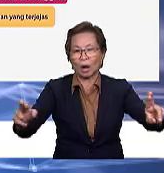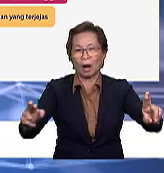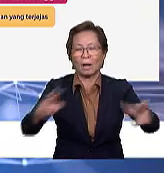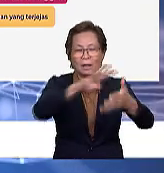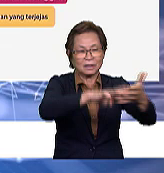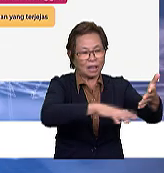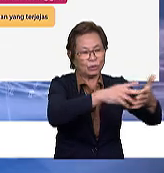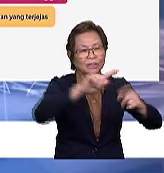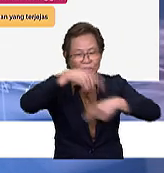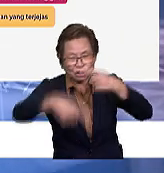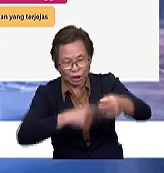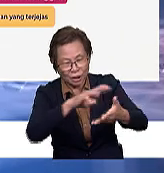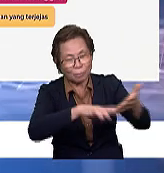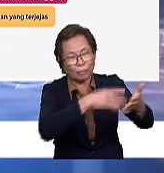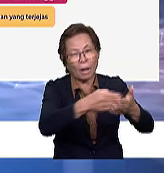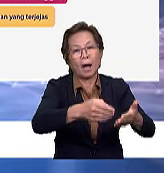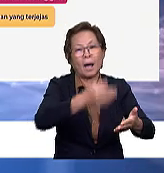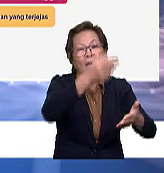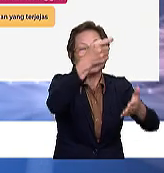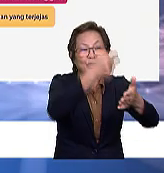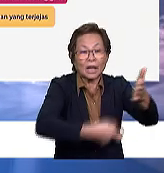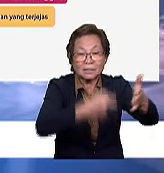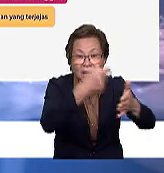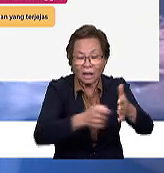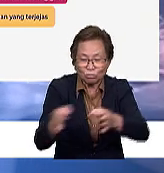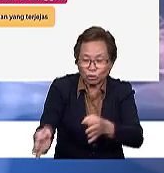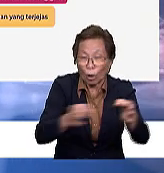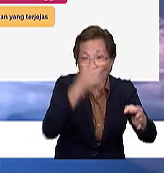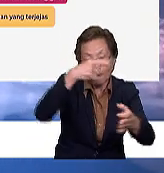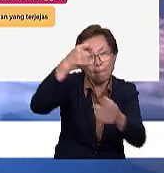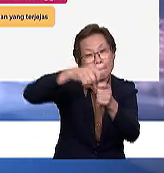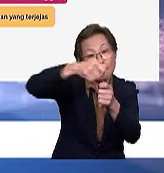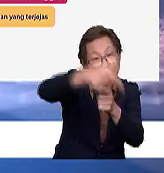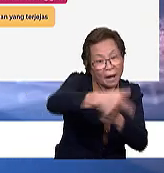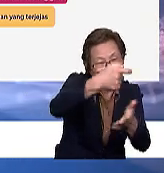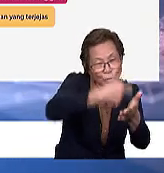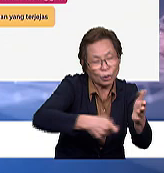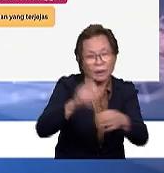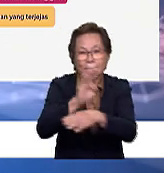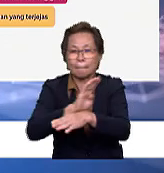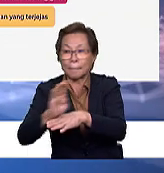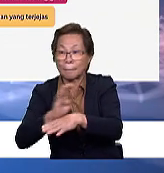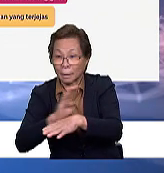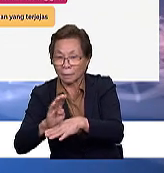penjadwalan smule bareng Cukai tertunggak bagi pembayar Cukai dan penjagaan yang